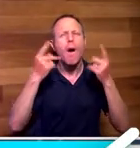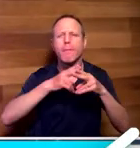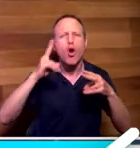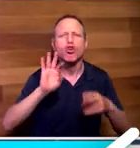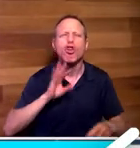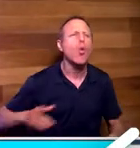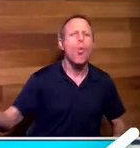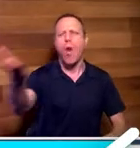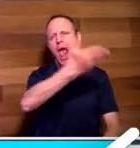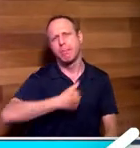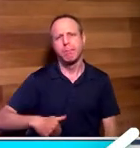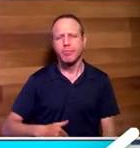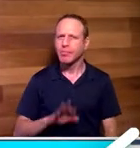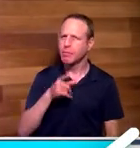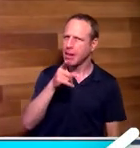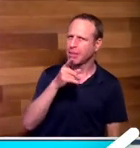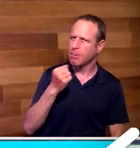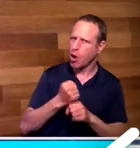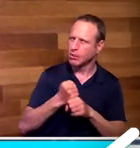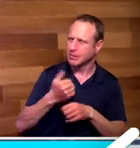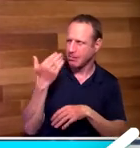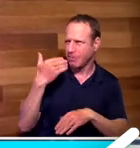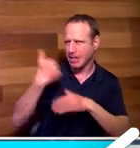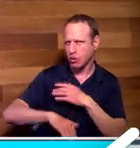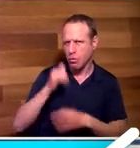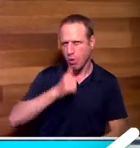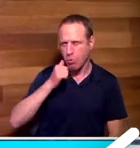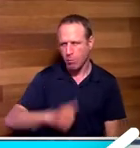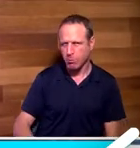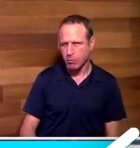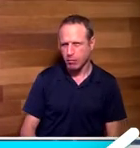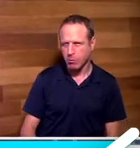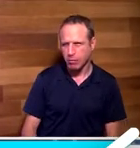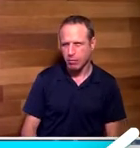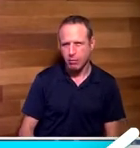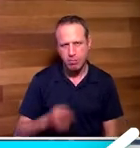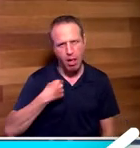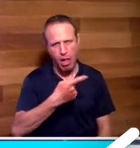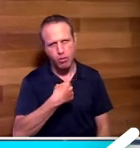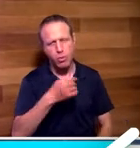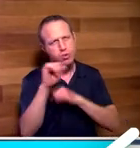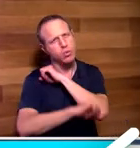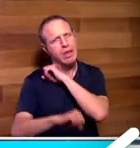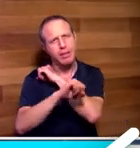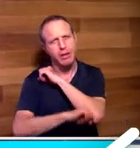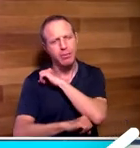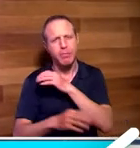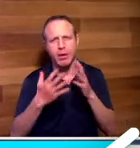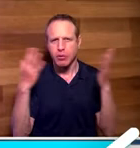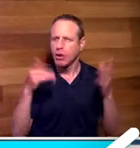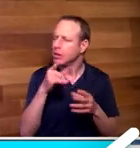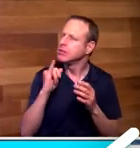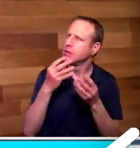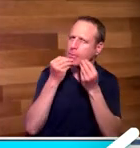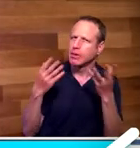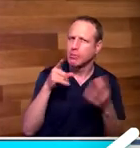של כולם. מה אתם רק עושים לפני סיום ביום-יום? אנחנו סטודנטים. בגדול. איזה מדהימים